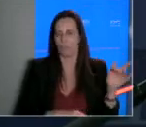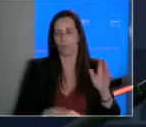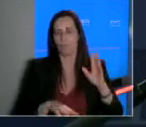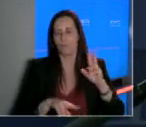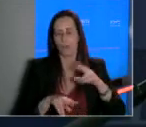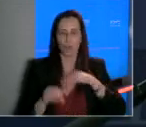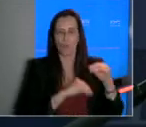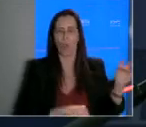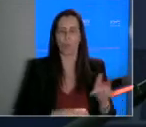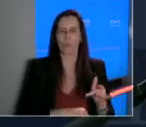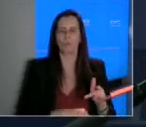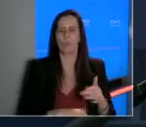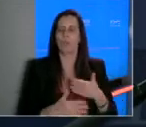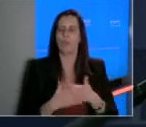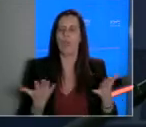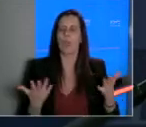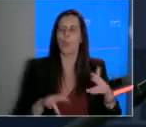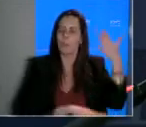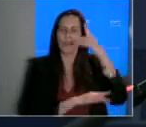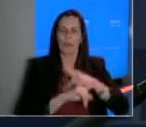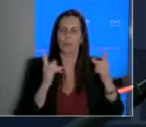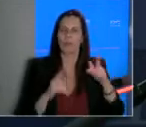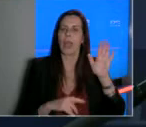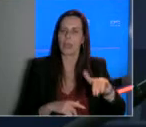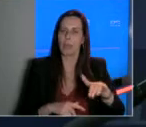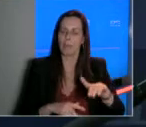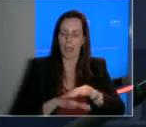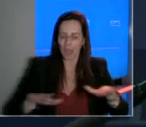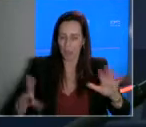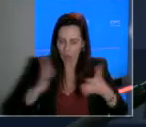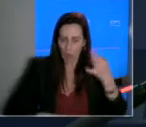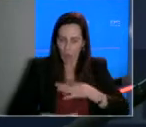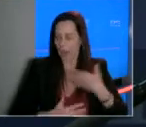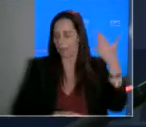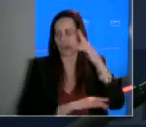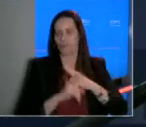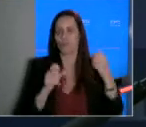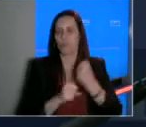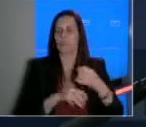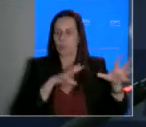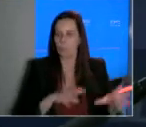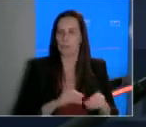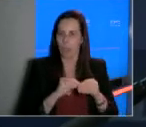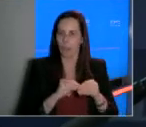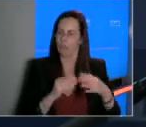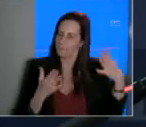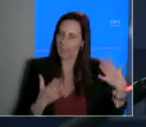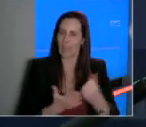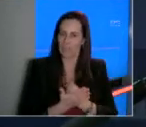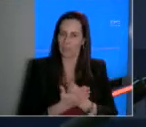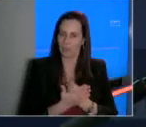מהאופוזיציה. אין לנו ארץ אחרת, גם אם אדמתנו בוערת, שנעשה ביחד